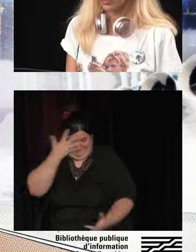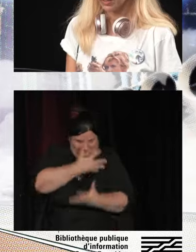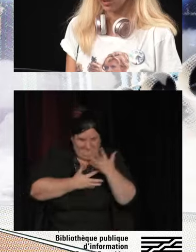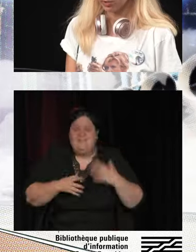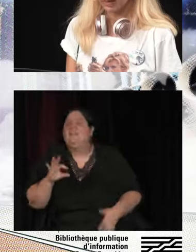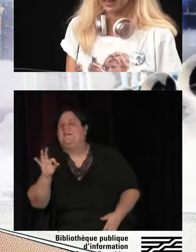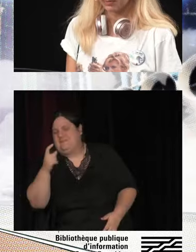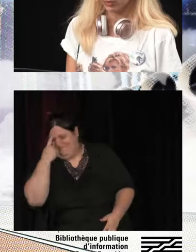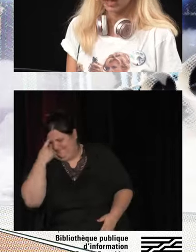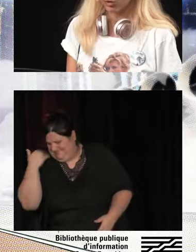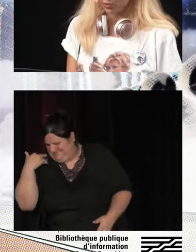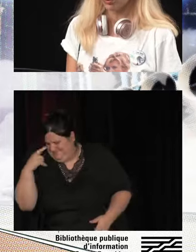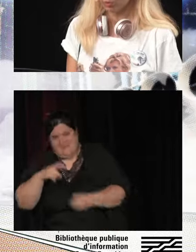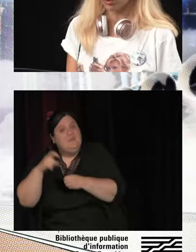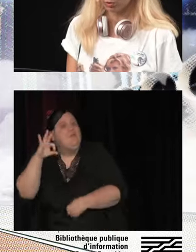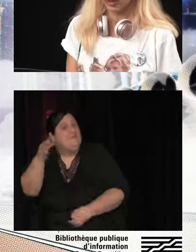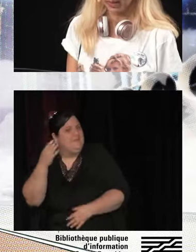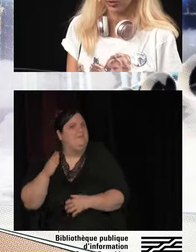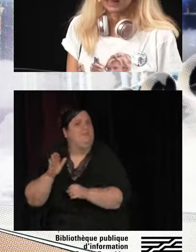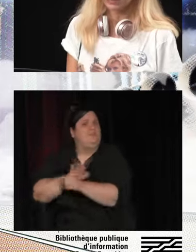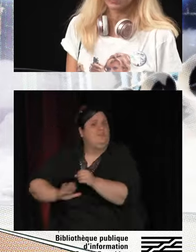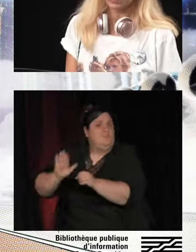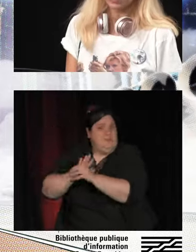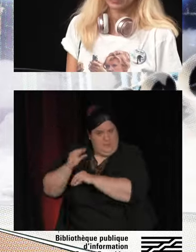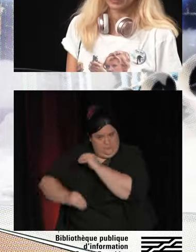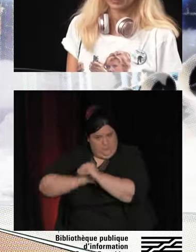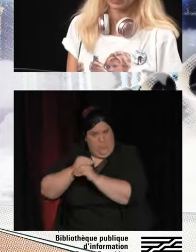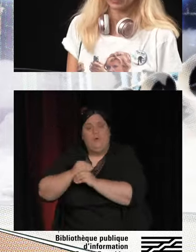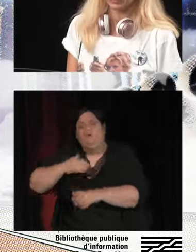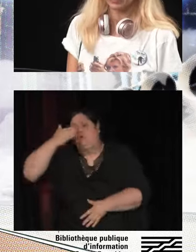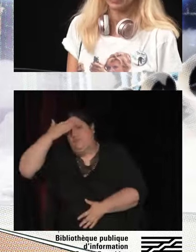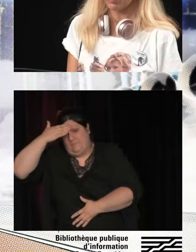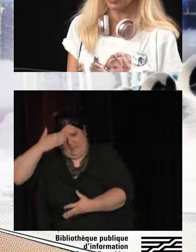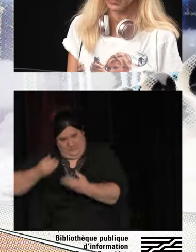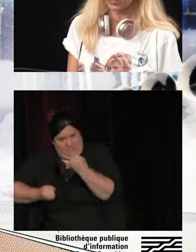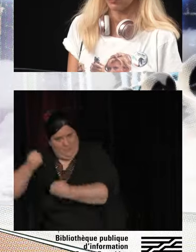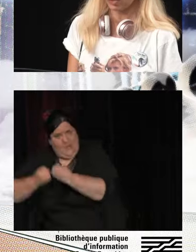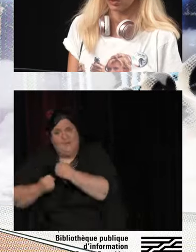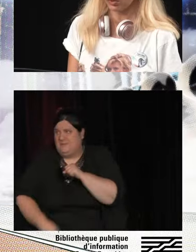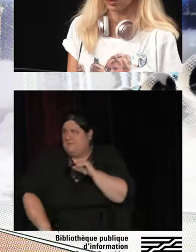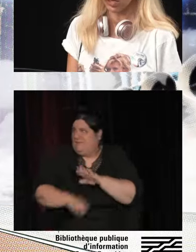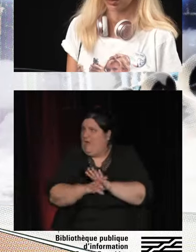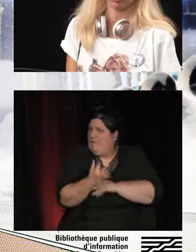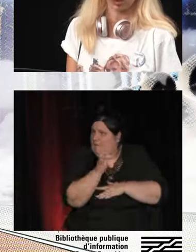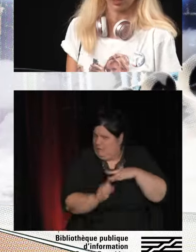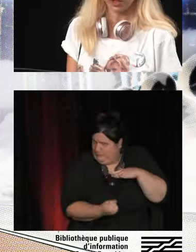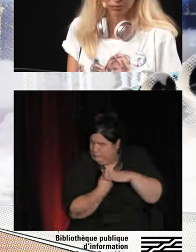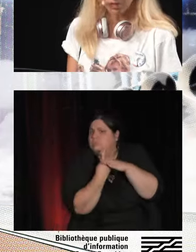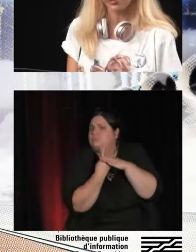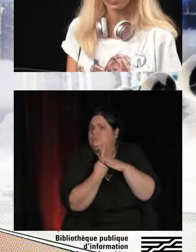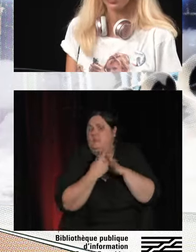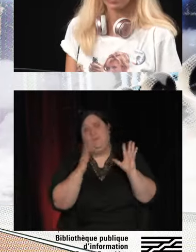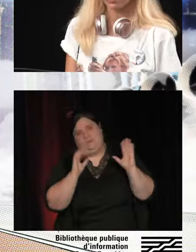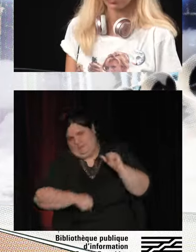Et oui, c'est vrai que tout à l'heure, on parlait de ça, mais donc il y a un championnat du monde de Super Mario Kart qui est d'abord né en France sous la forme, donc dans un